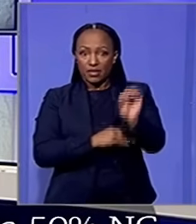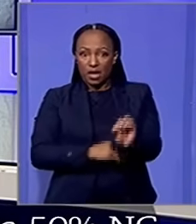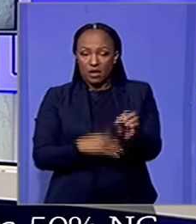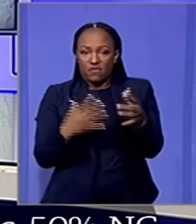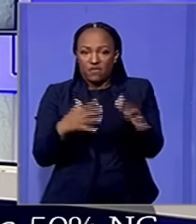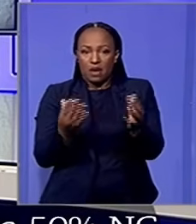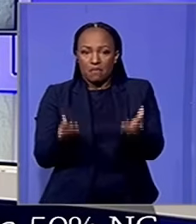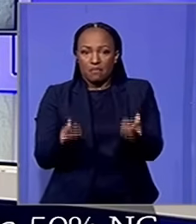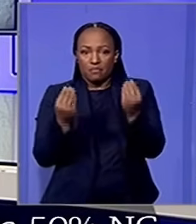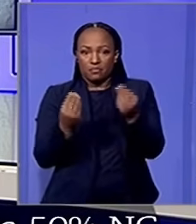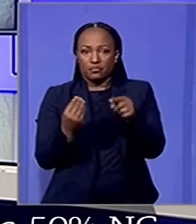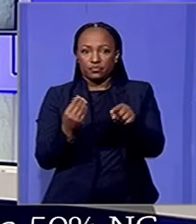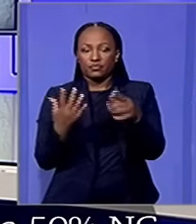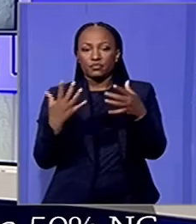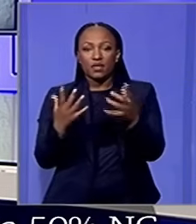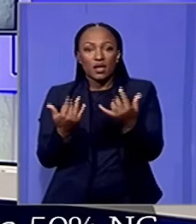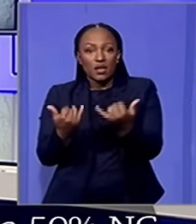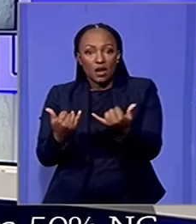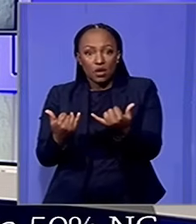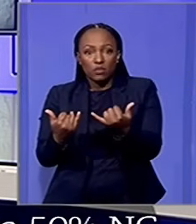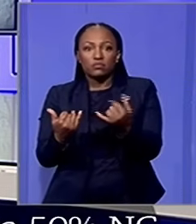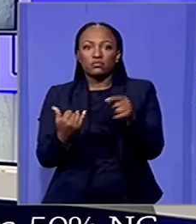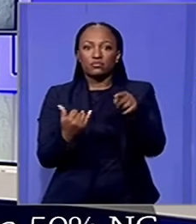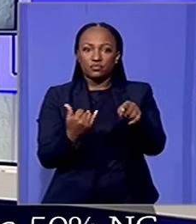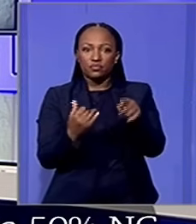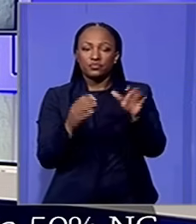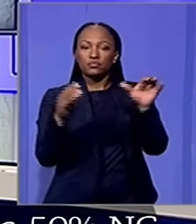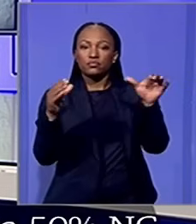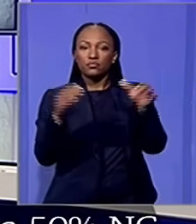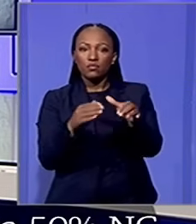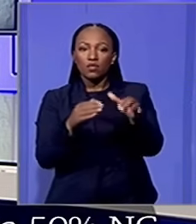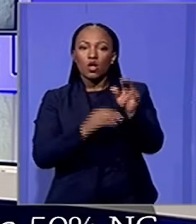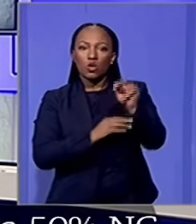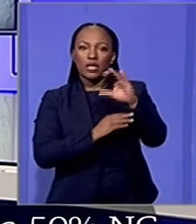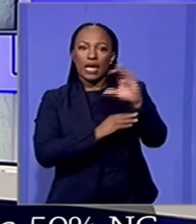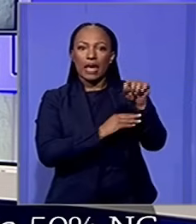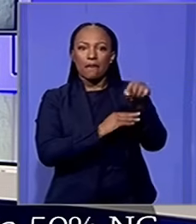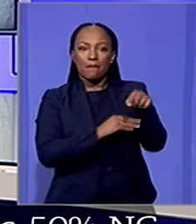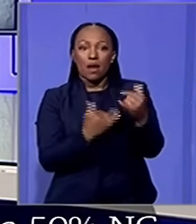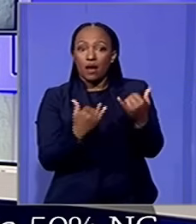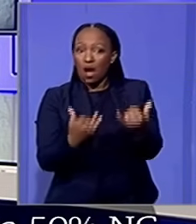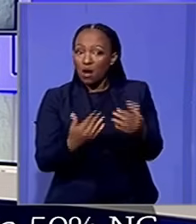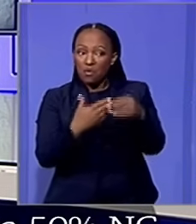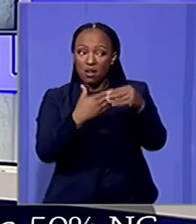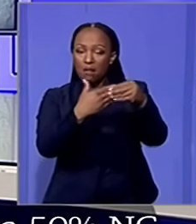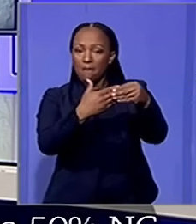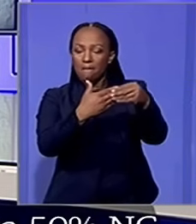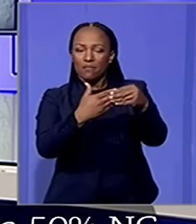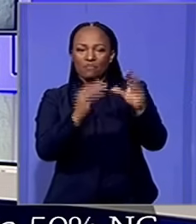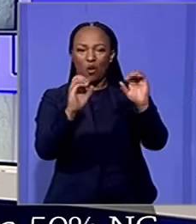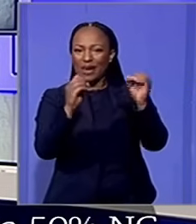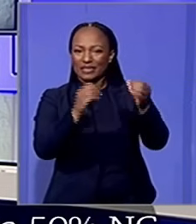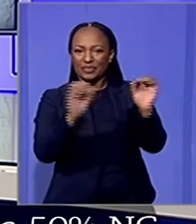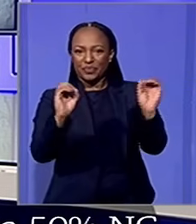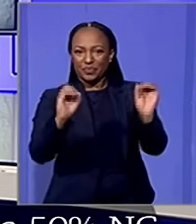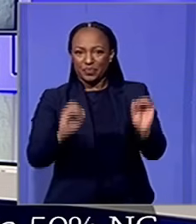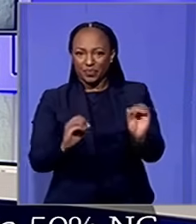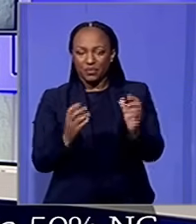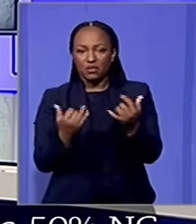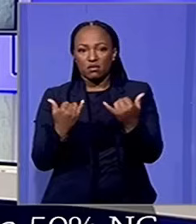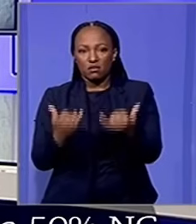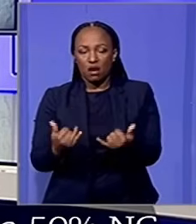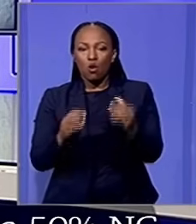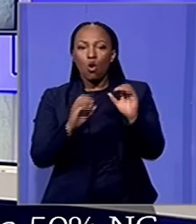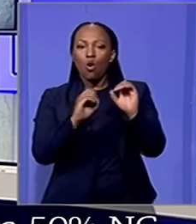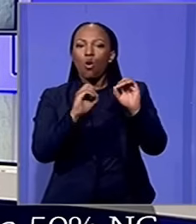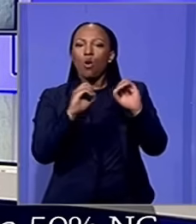40.34 e le go dipoelo tšeo di rago gore lekgotlatheramolao la province ya Northern Cape ga bjale ga lena bolaodi. Ga bjalo mokgatlo ya